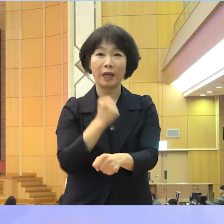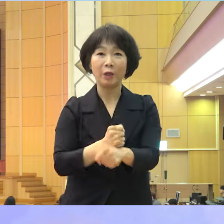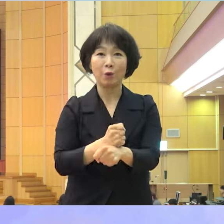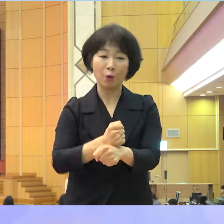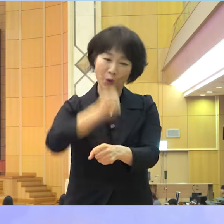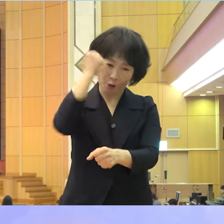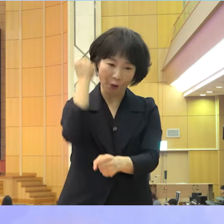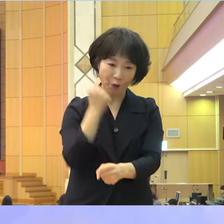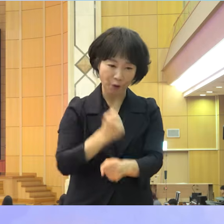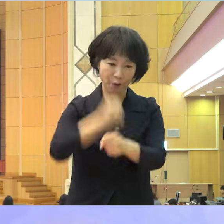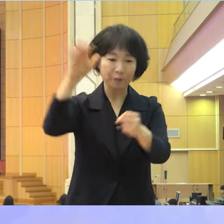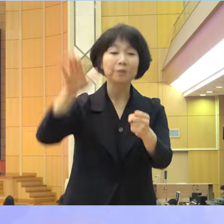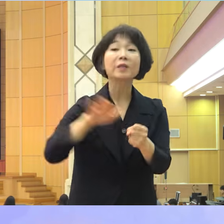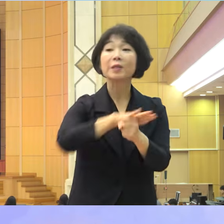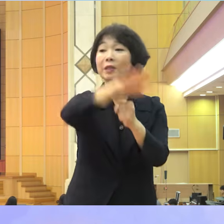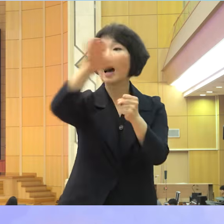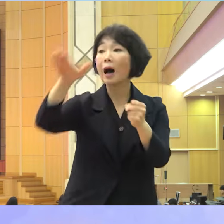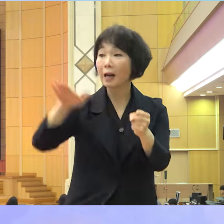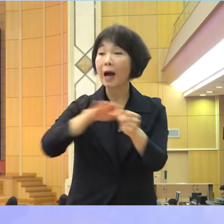행복해요